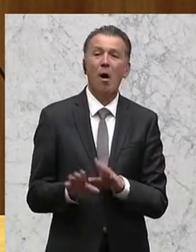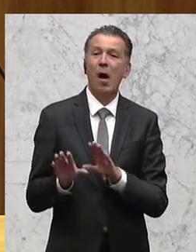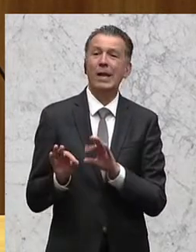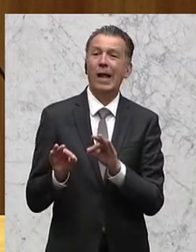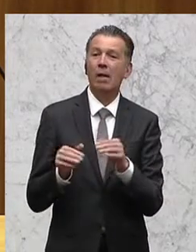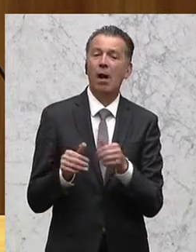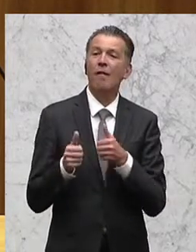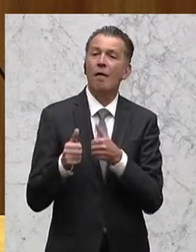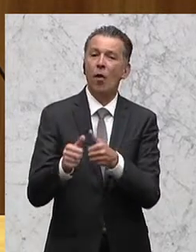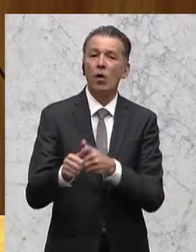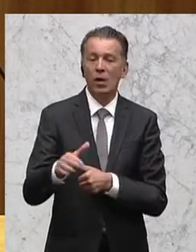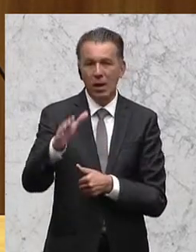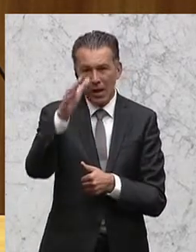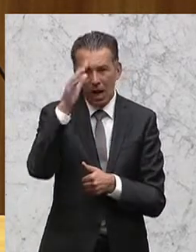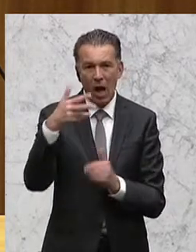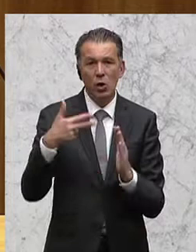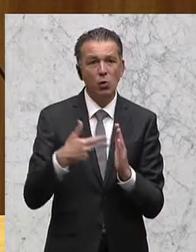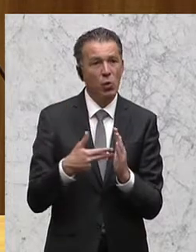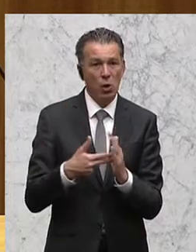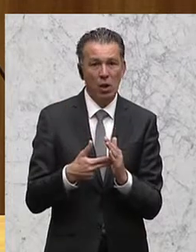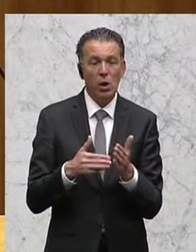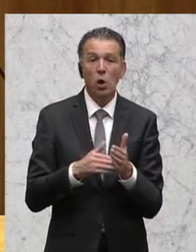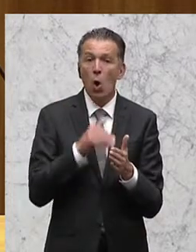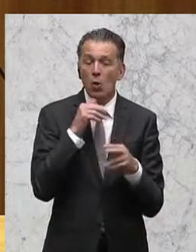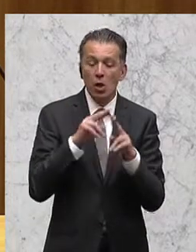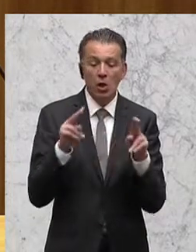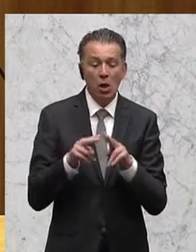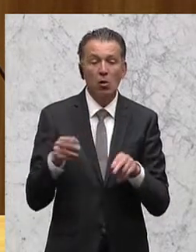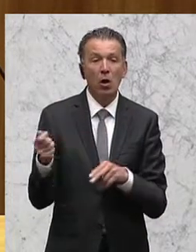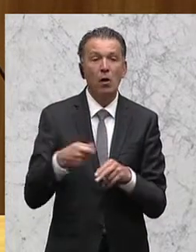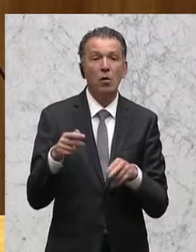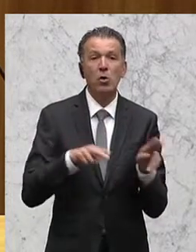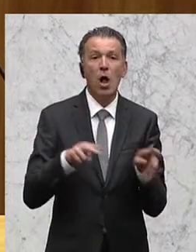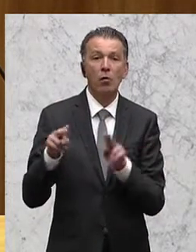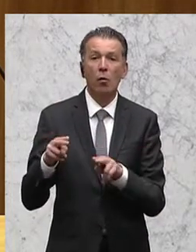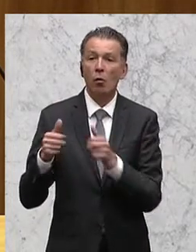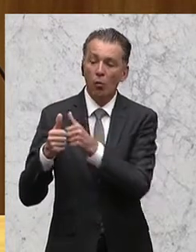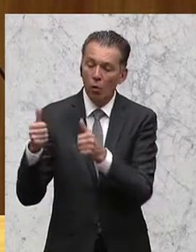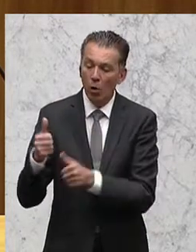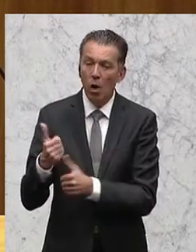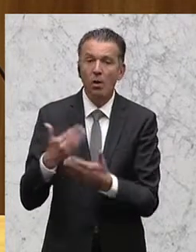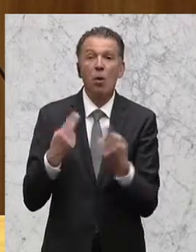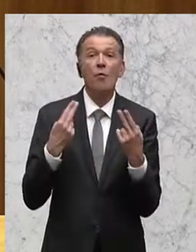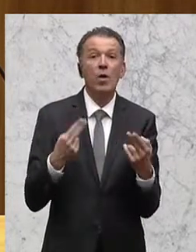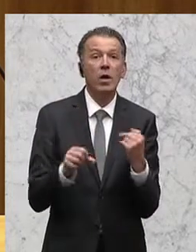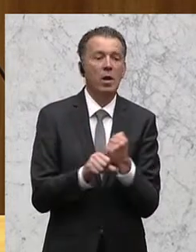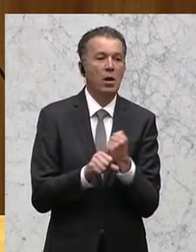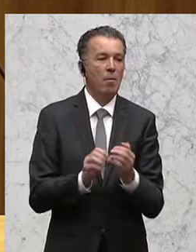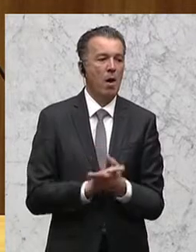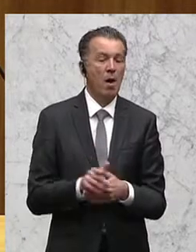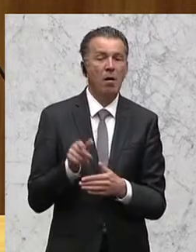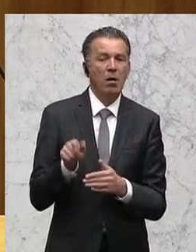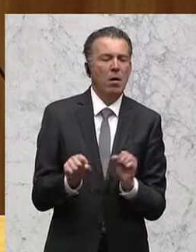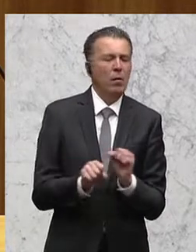werden irak und syrien haben sich noch nicht im internationalen strafgerichtshof unterworfen und daher ist es wichtig dass das gemacht wird weil diese